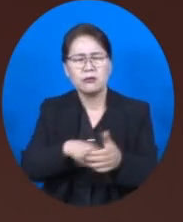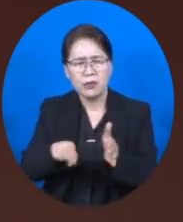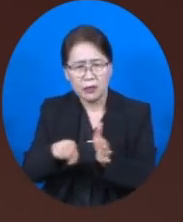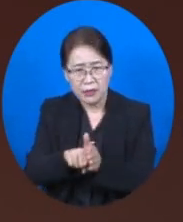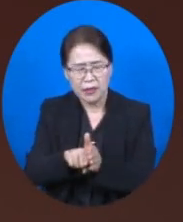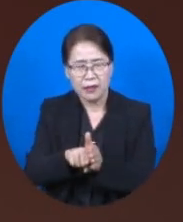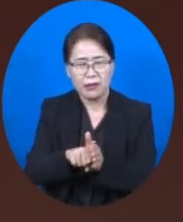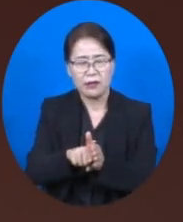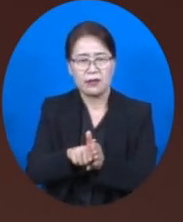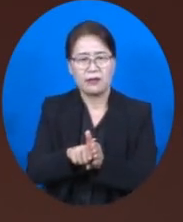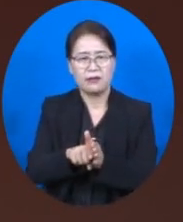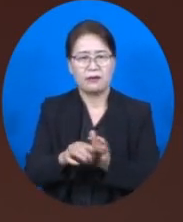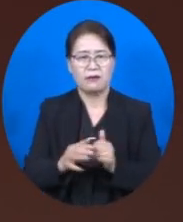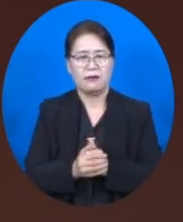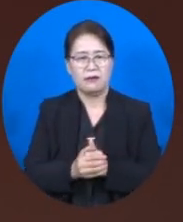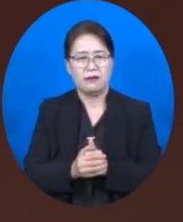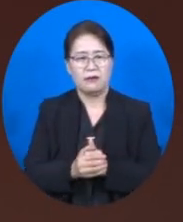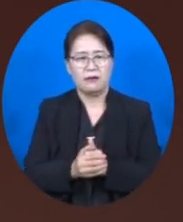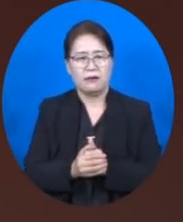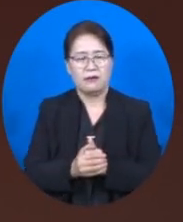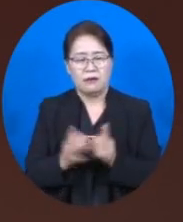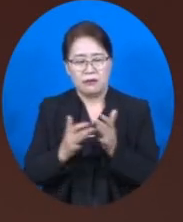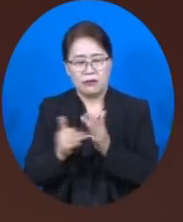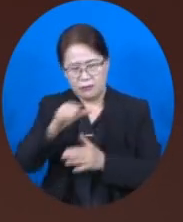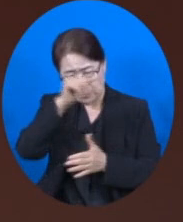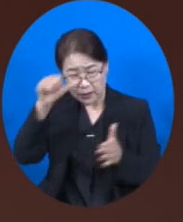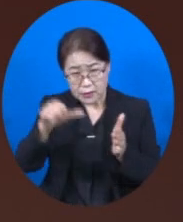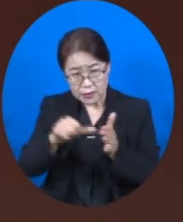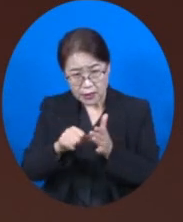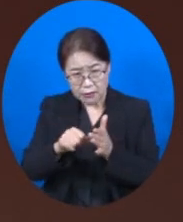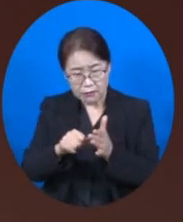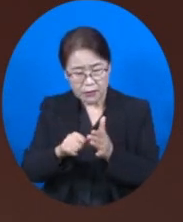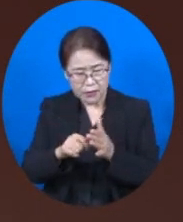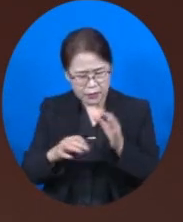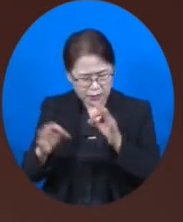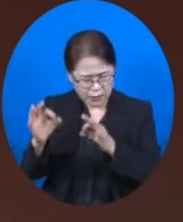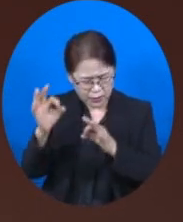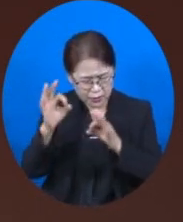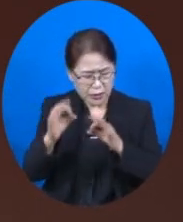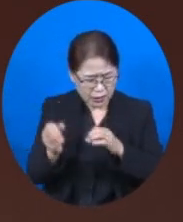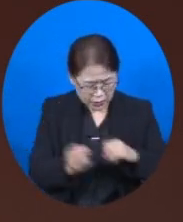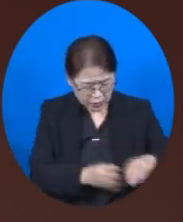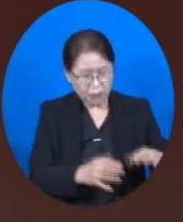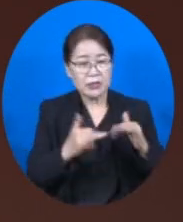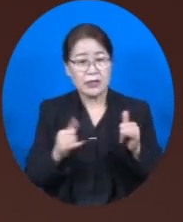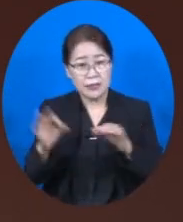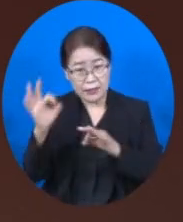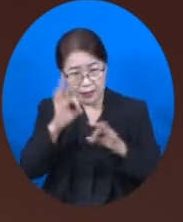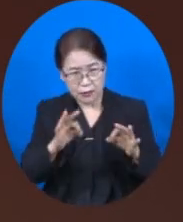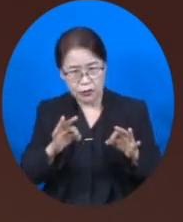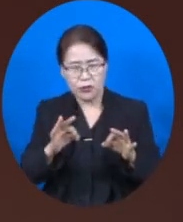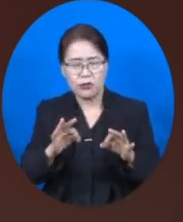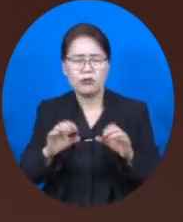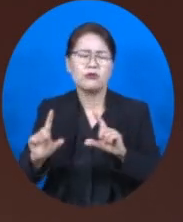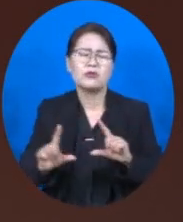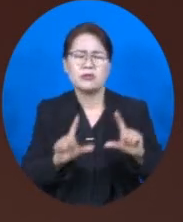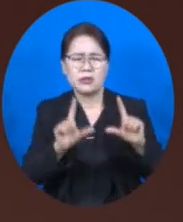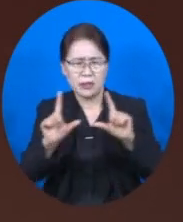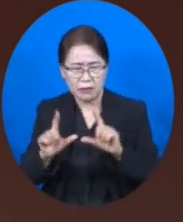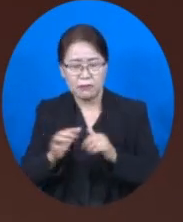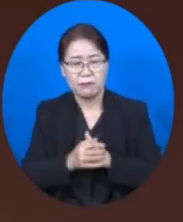예수님의 생애는 잃어버린 자를 찾기 위한 생이었습니다 왜 하나님의 아들이